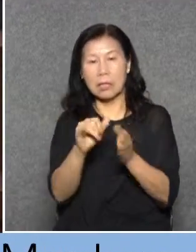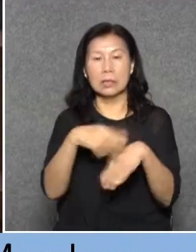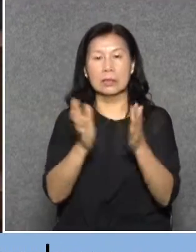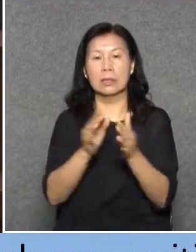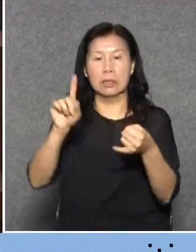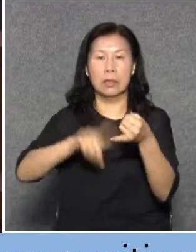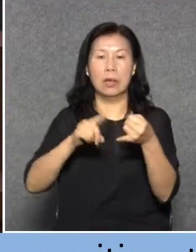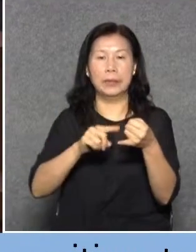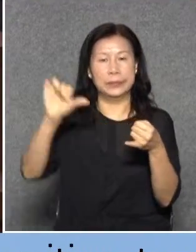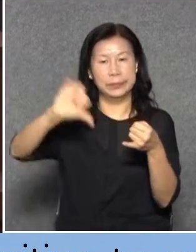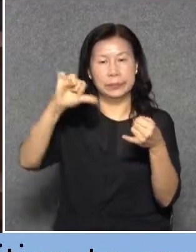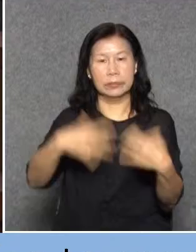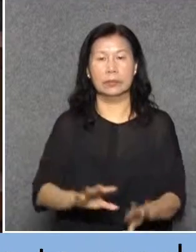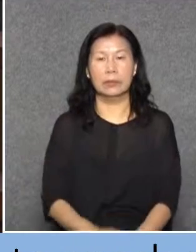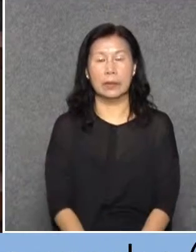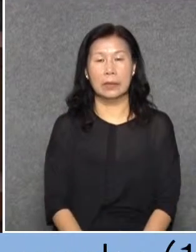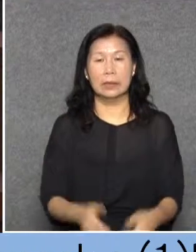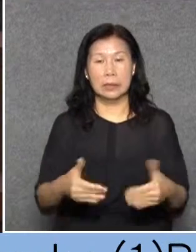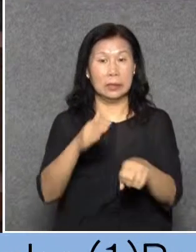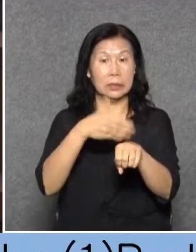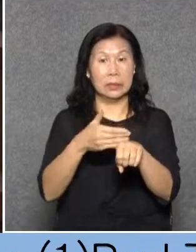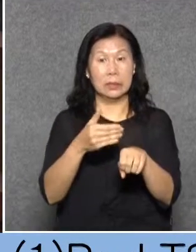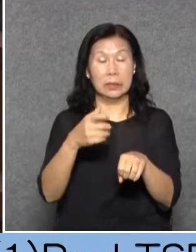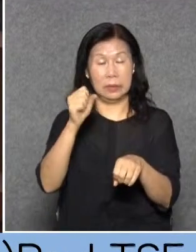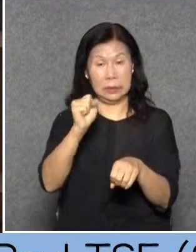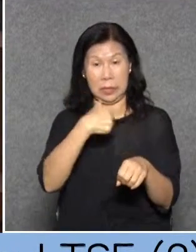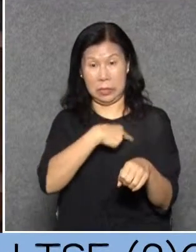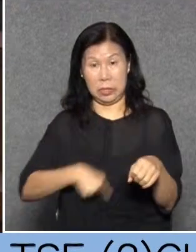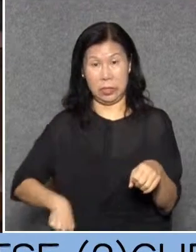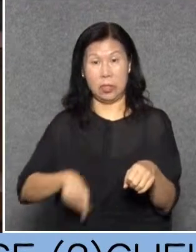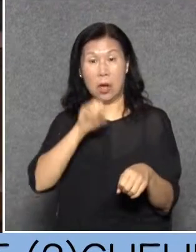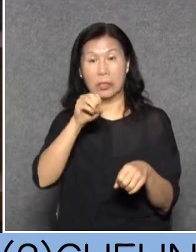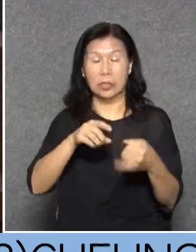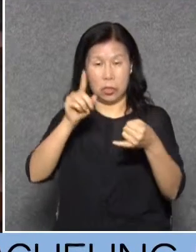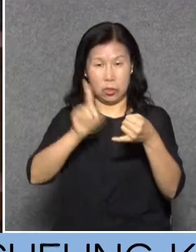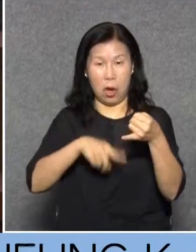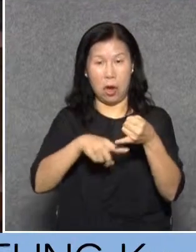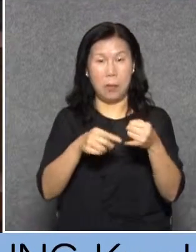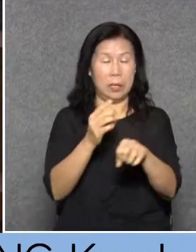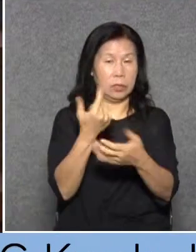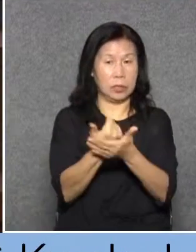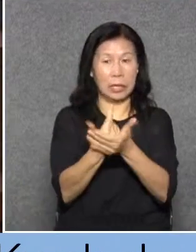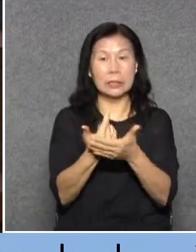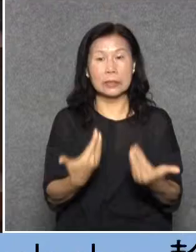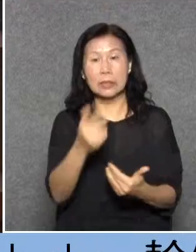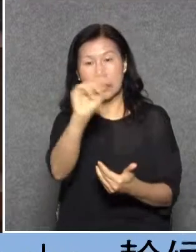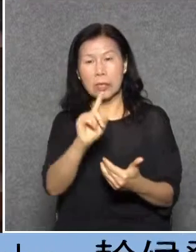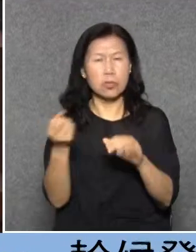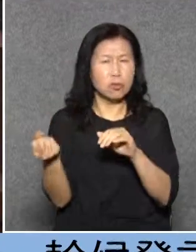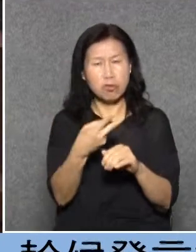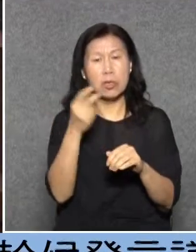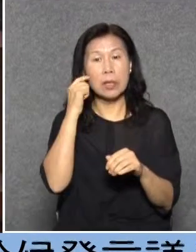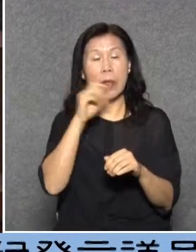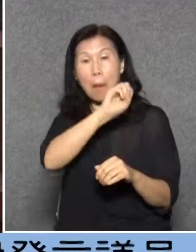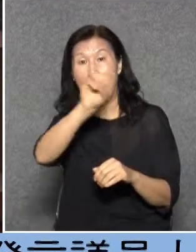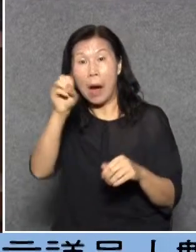垂成。我哋而家正如剛才陶根生議員所講呢，臨門嘅時候究竟我哋應該要再諮